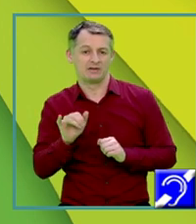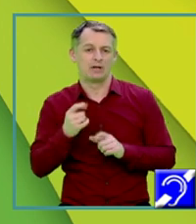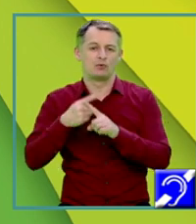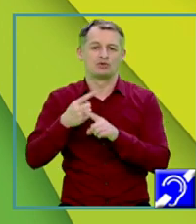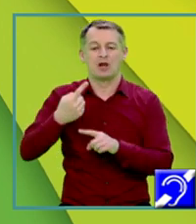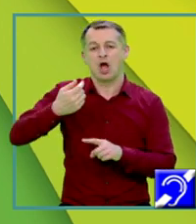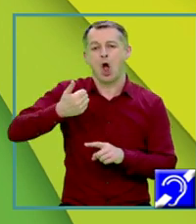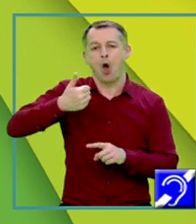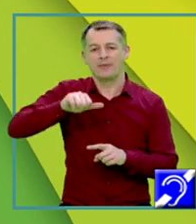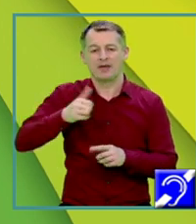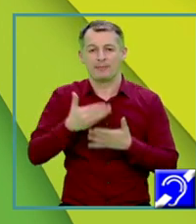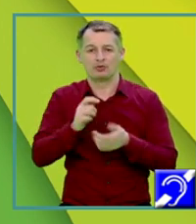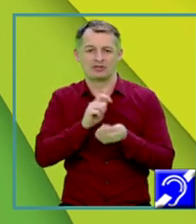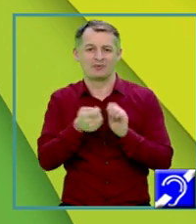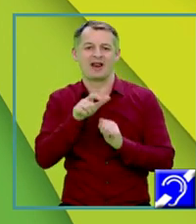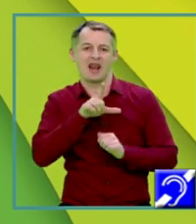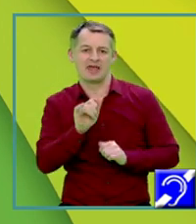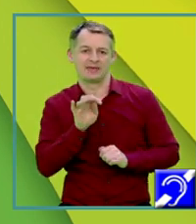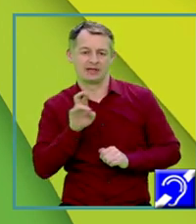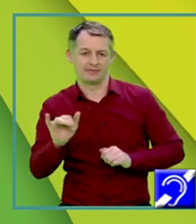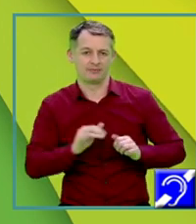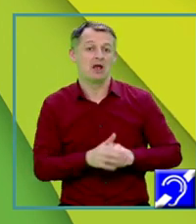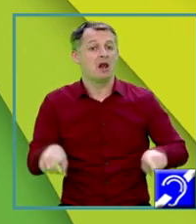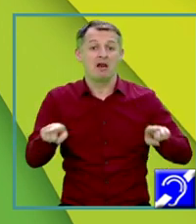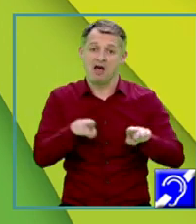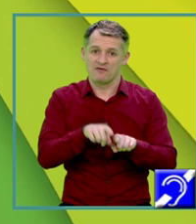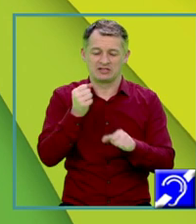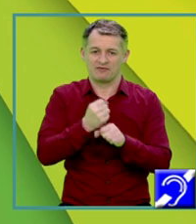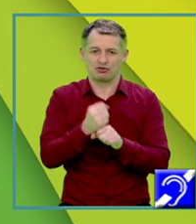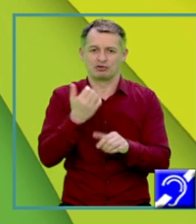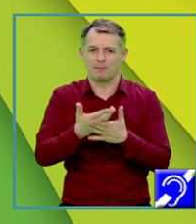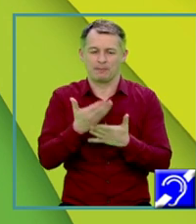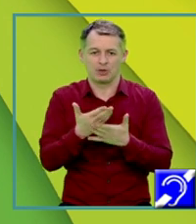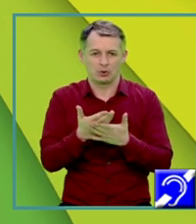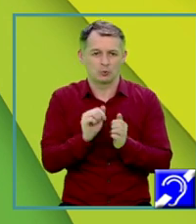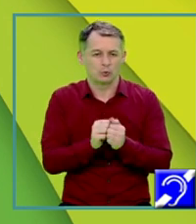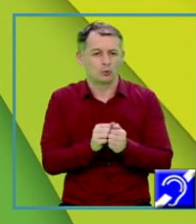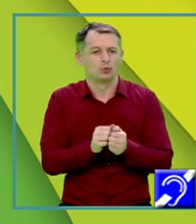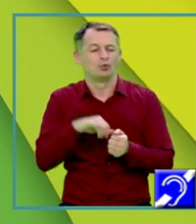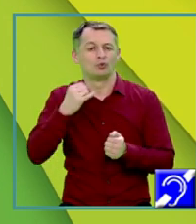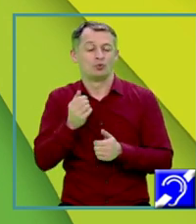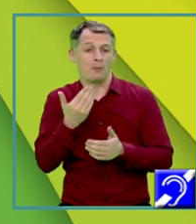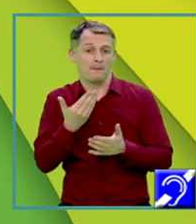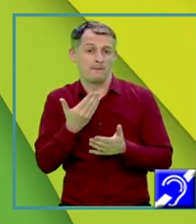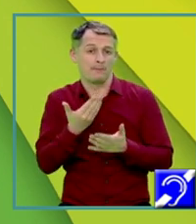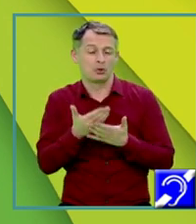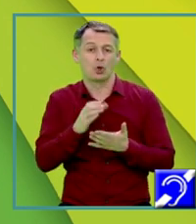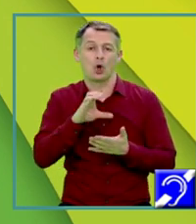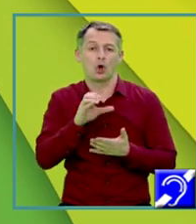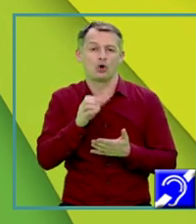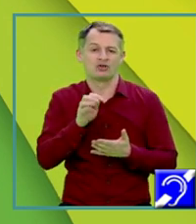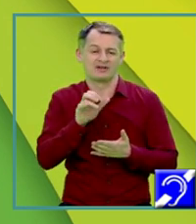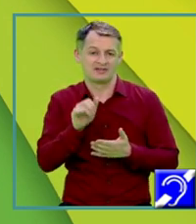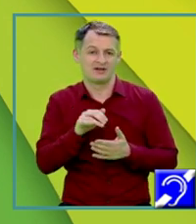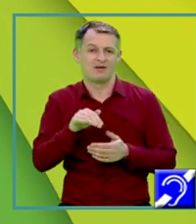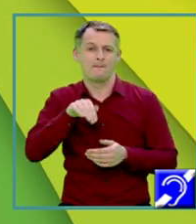a-i transforma în litri. Același lucru se aplică și în cazul concentrației molare dacă o soluție este obținută din